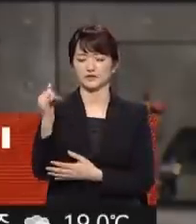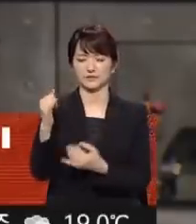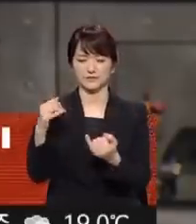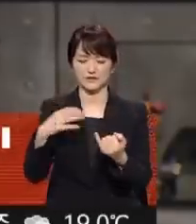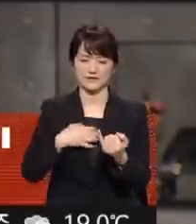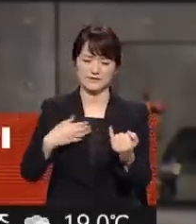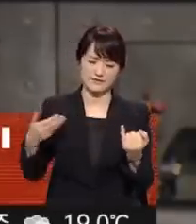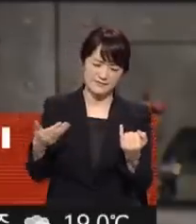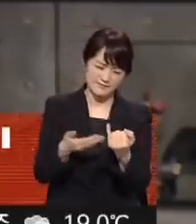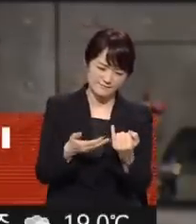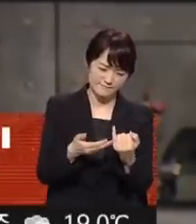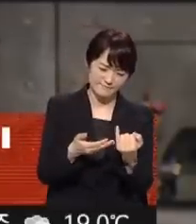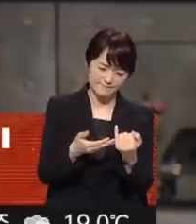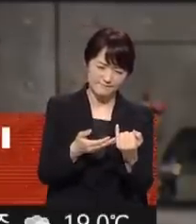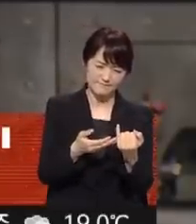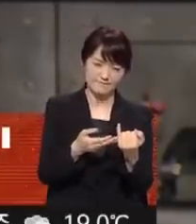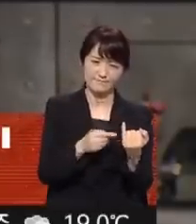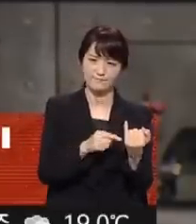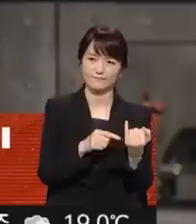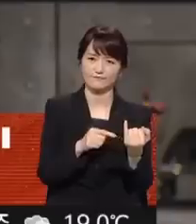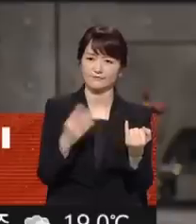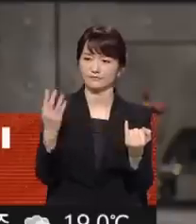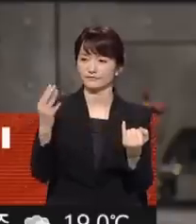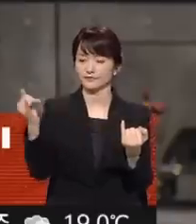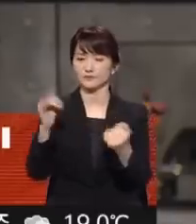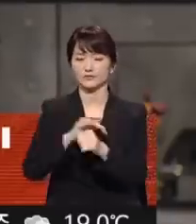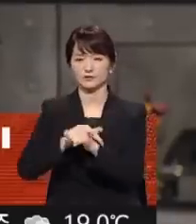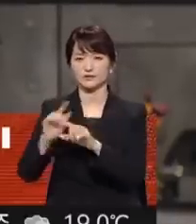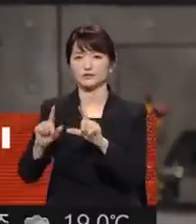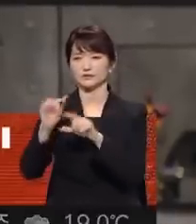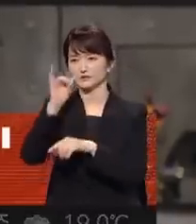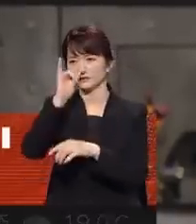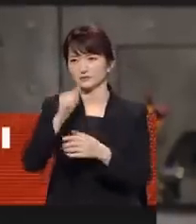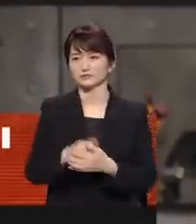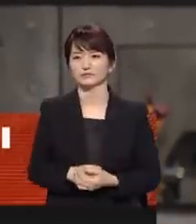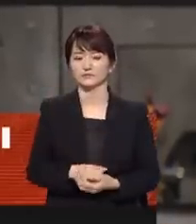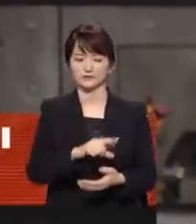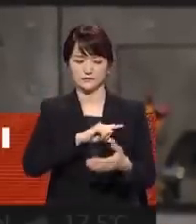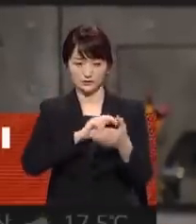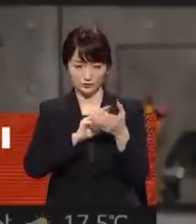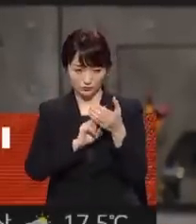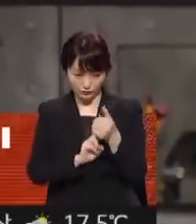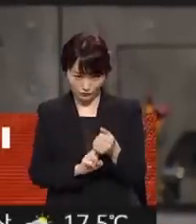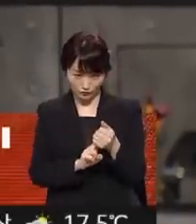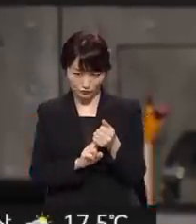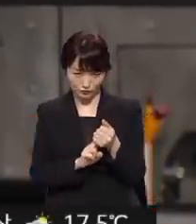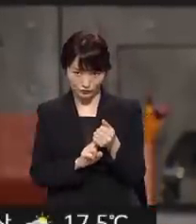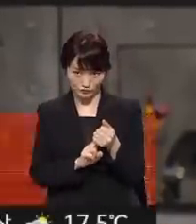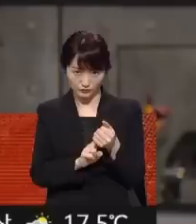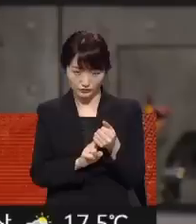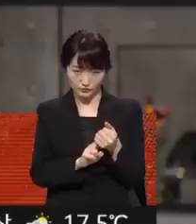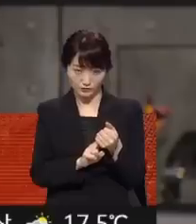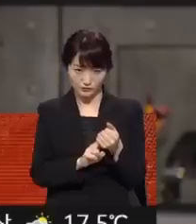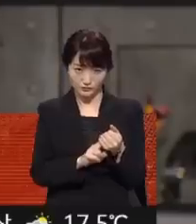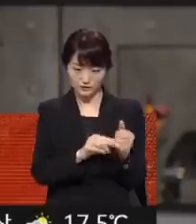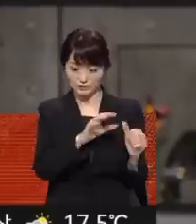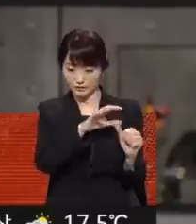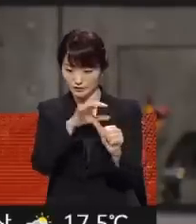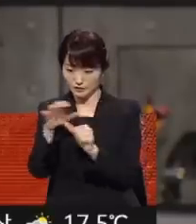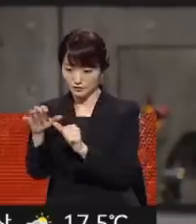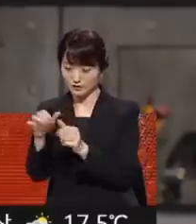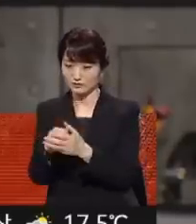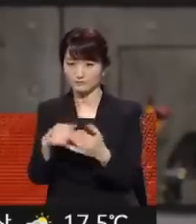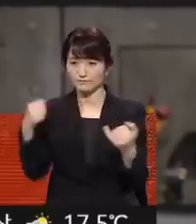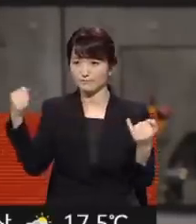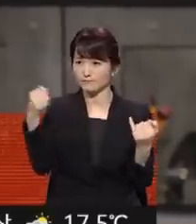아침 예림이는 고통받고 있는데 그 가해자들은 자수하고 있기 때문에 익명의 힘을 빌려서 가해자의 신상을